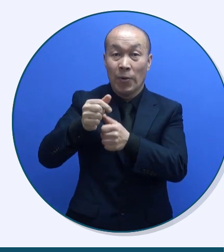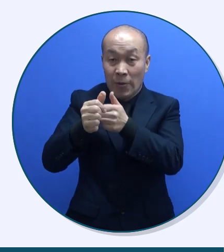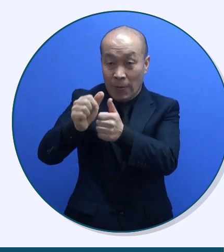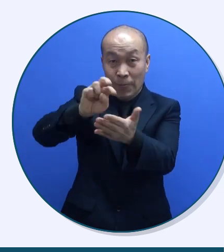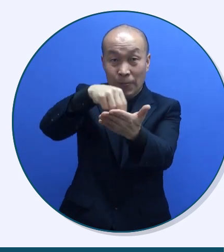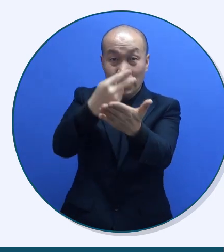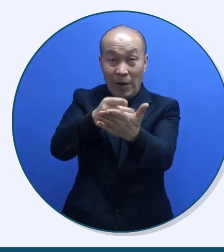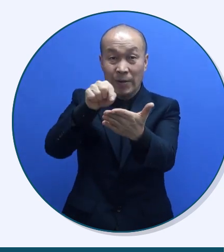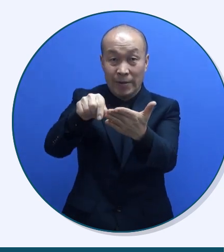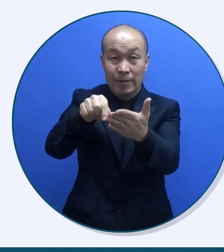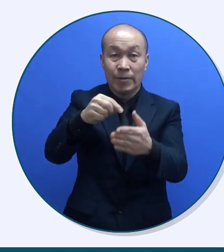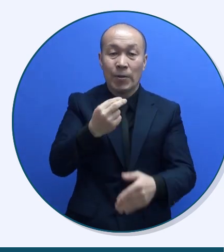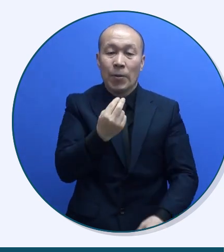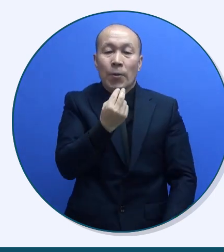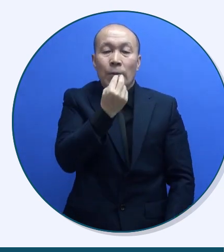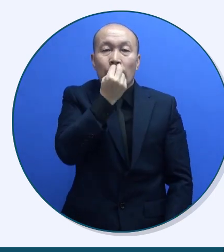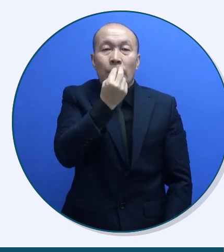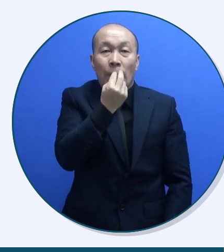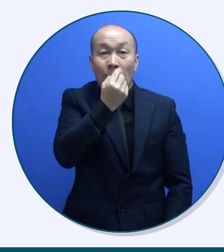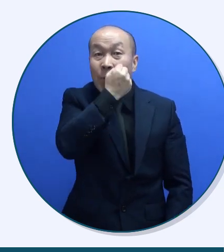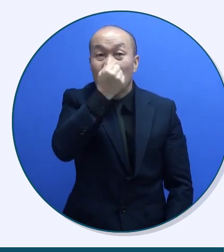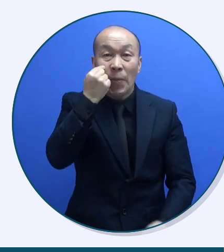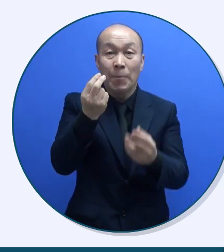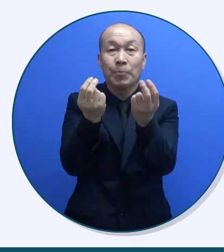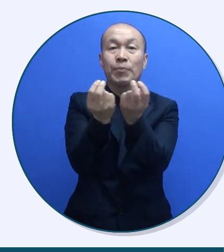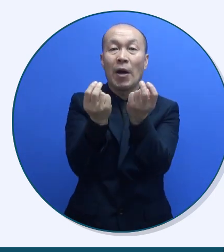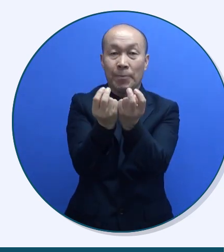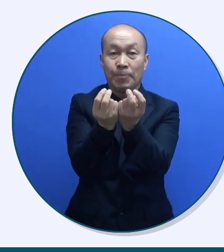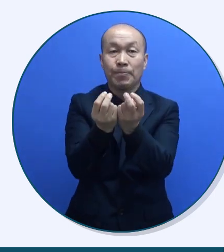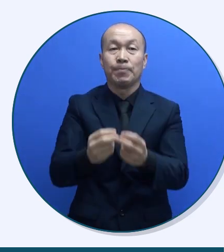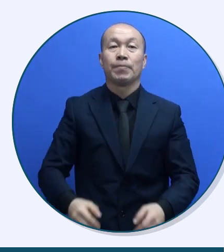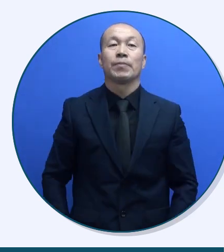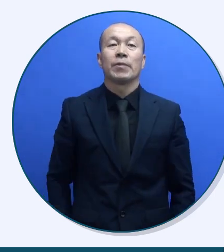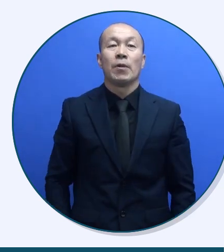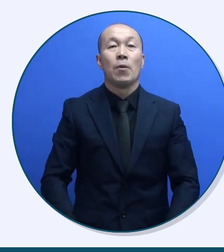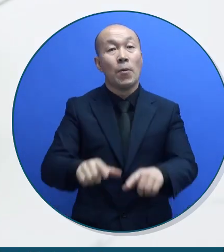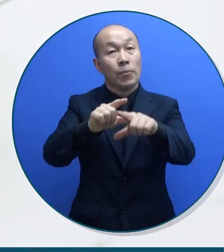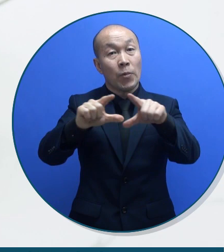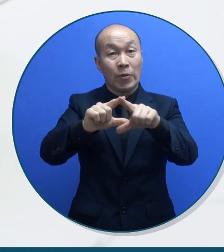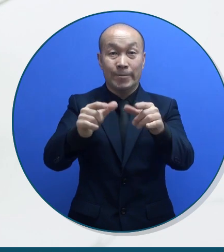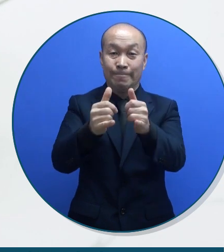호흡을 확인해야 하는데요. 호흡 확인의 방법은 다음과 같습니다.